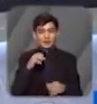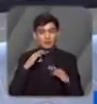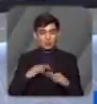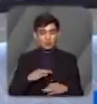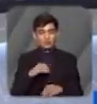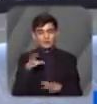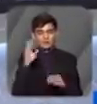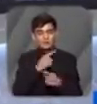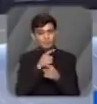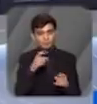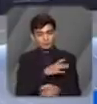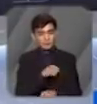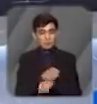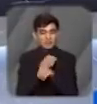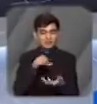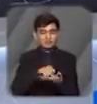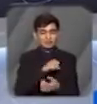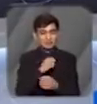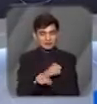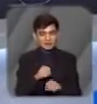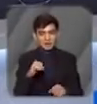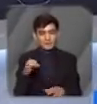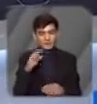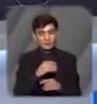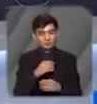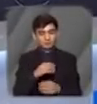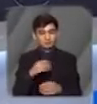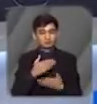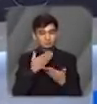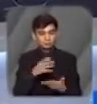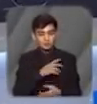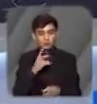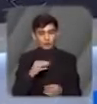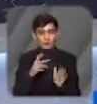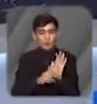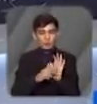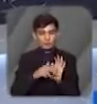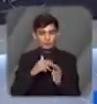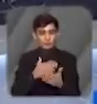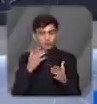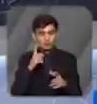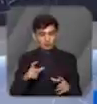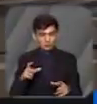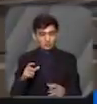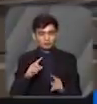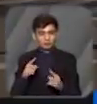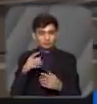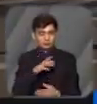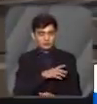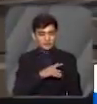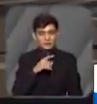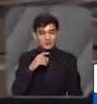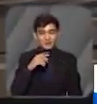шықпауды алдын ала ескерткен еді. Соған сәйкес полиция 80-ге жуық белсендіні ұстап әкетті. Жексенбі